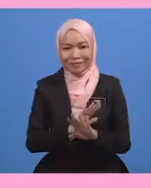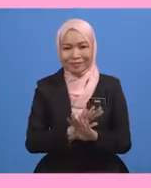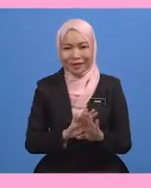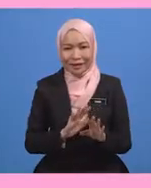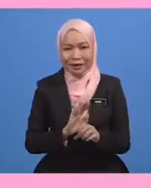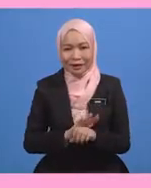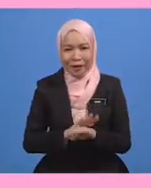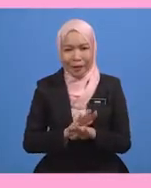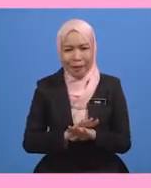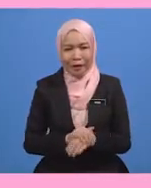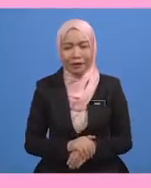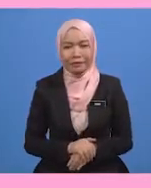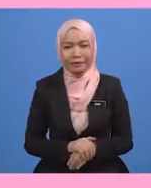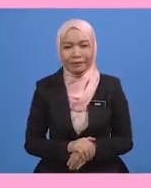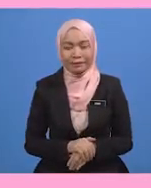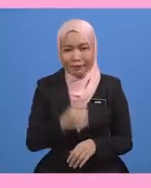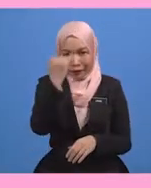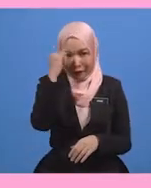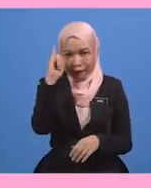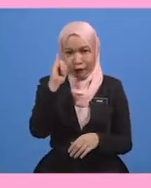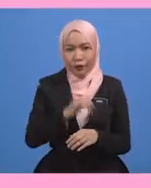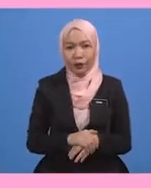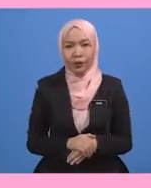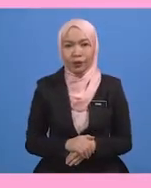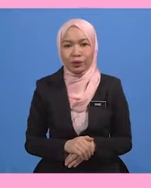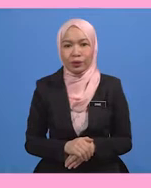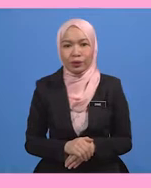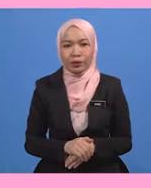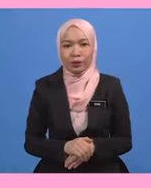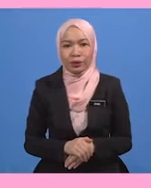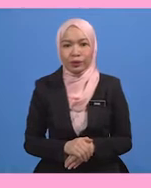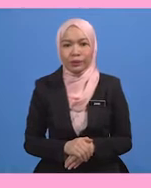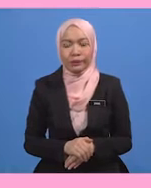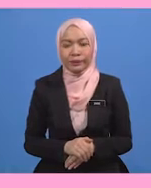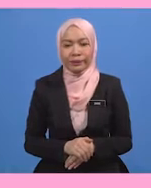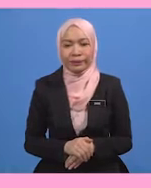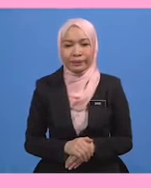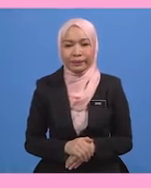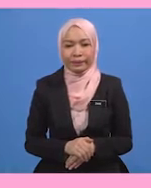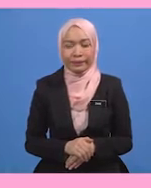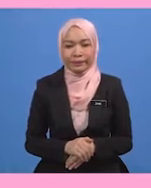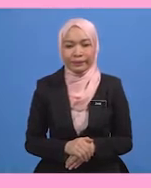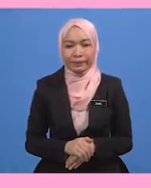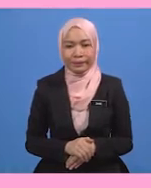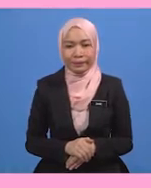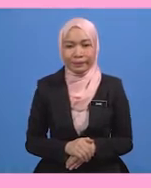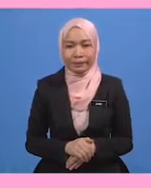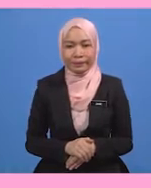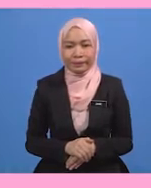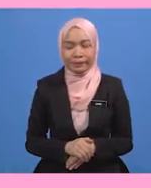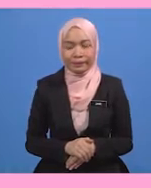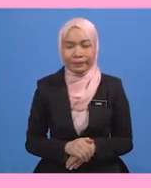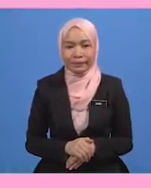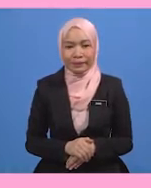pertama ialah Hamka merupakan pencetus idea islah di Nusantara. Ianya